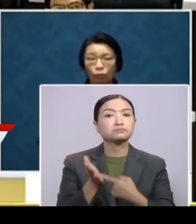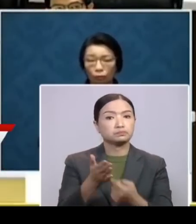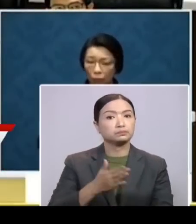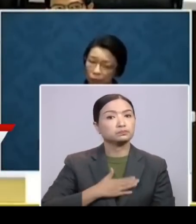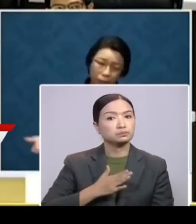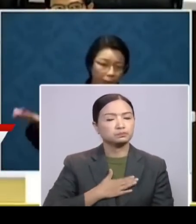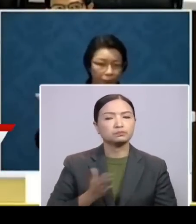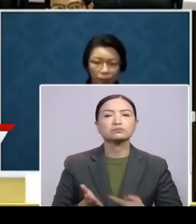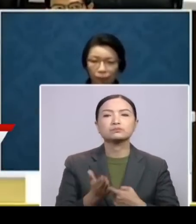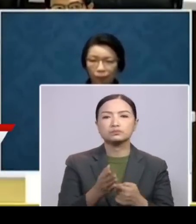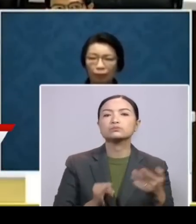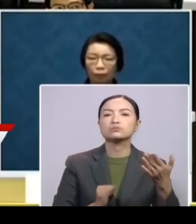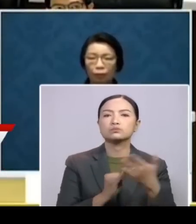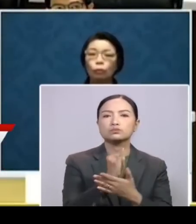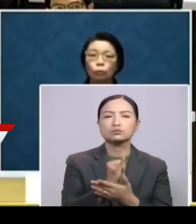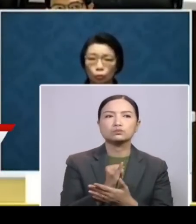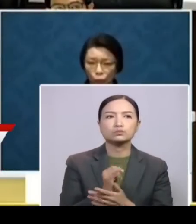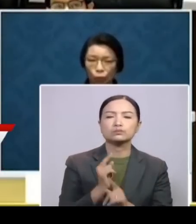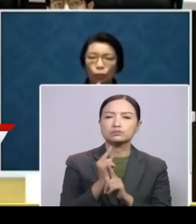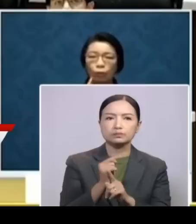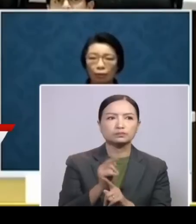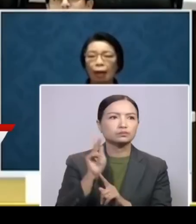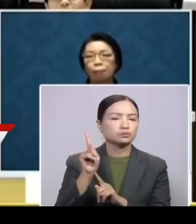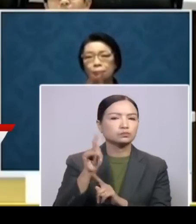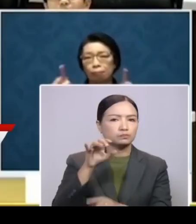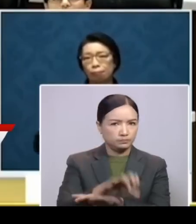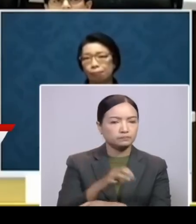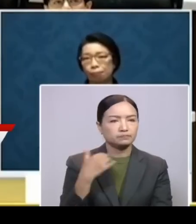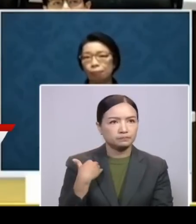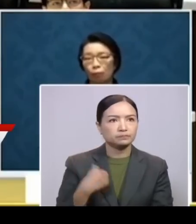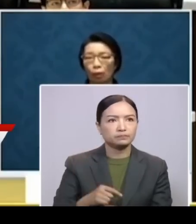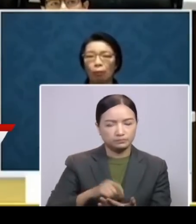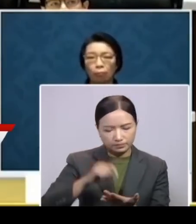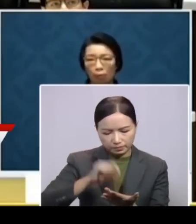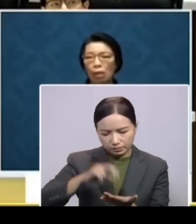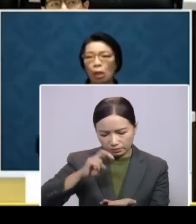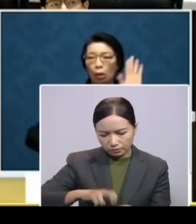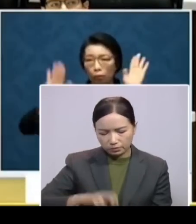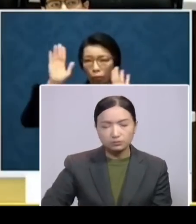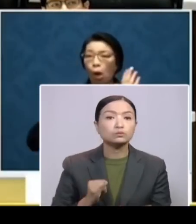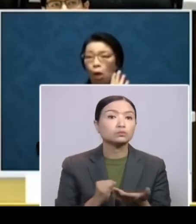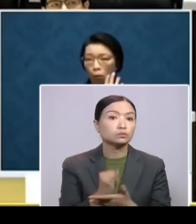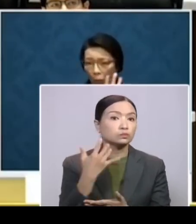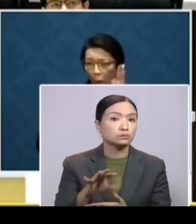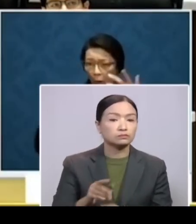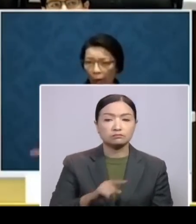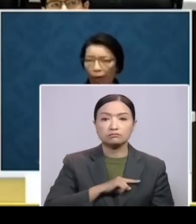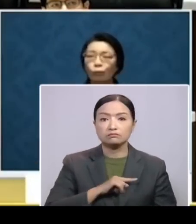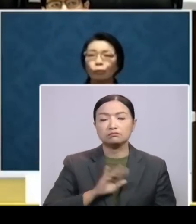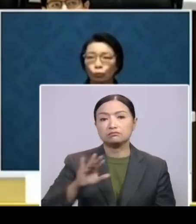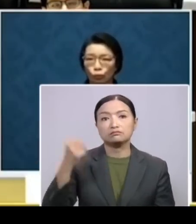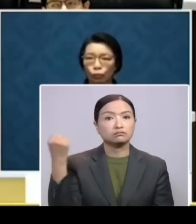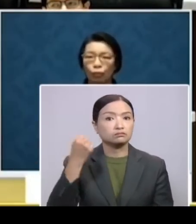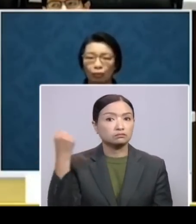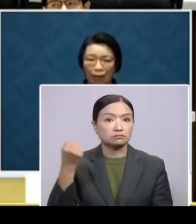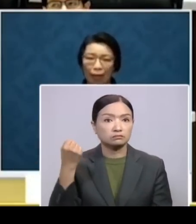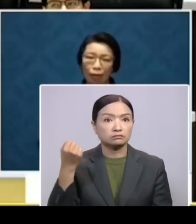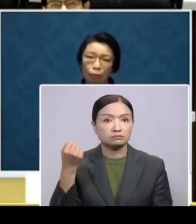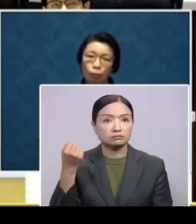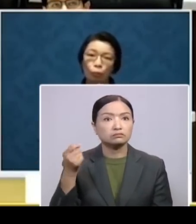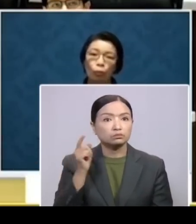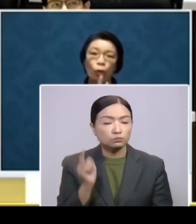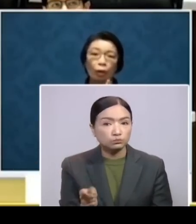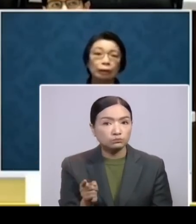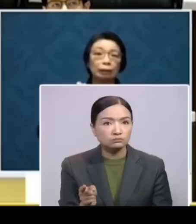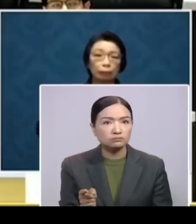ยื่นถูกต้องตามข้อบังคับครับท่านประธานครับมีผู้รับรองถูกต้องแล้วดังนั้นหน้าที่ของสภานะครับจะต้